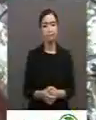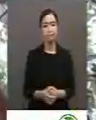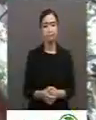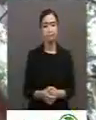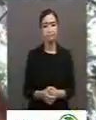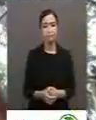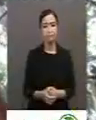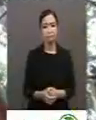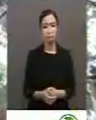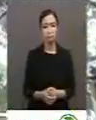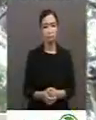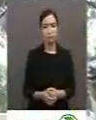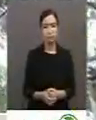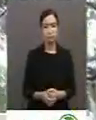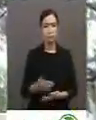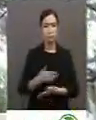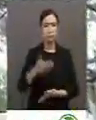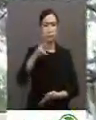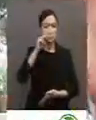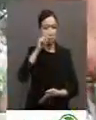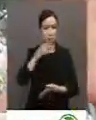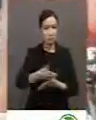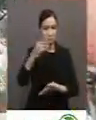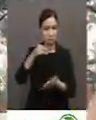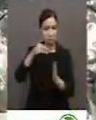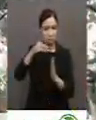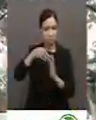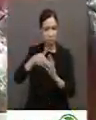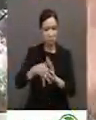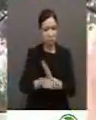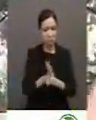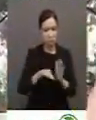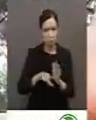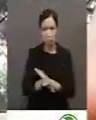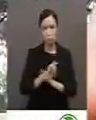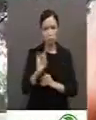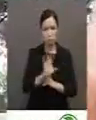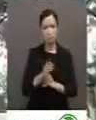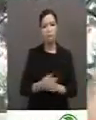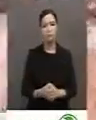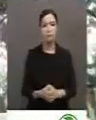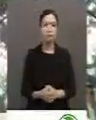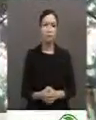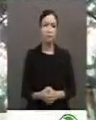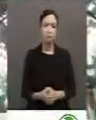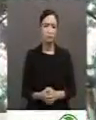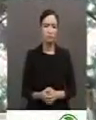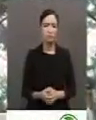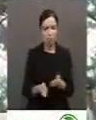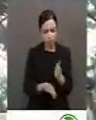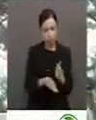เขาเปิดน้ำนี่เจ้าแม่นเปิดว่าเปิดแล้วแต่หูแต่ว่าน้ำนี่ไหลลงแห้งน้ำตูนแห้งแล้วก็บ่พอขาวก็ขึ้น